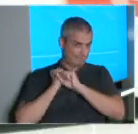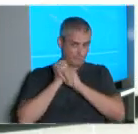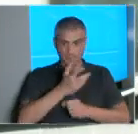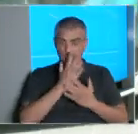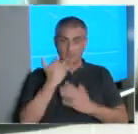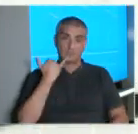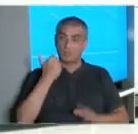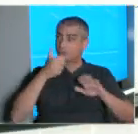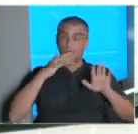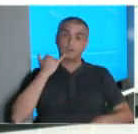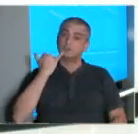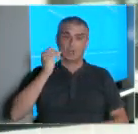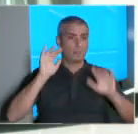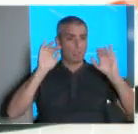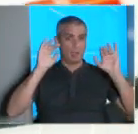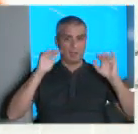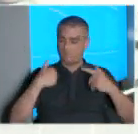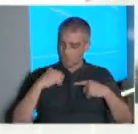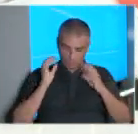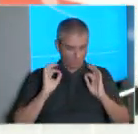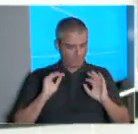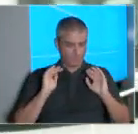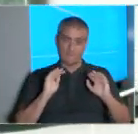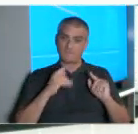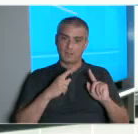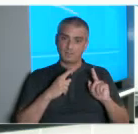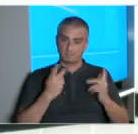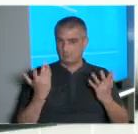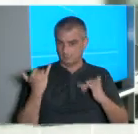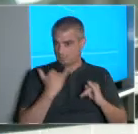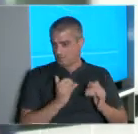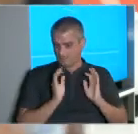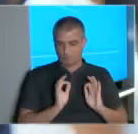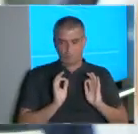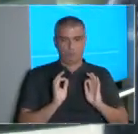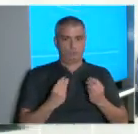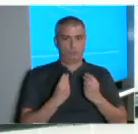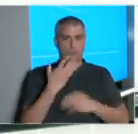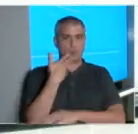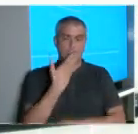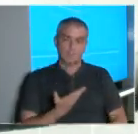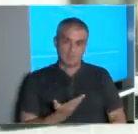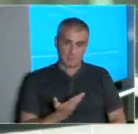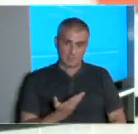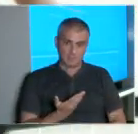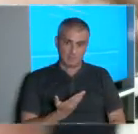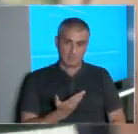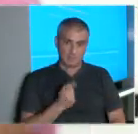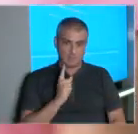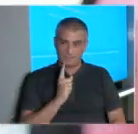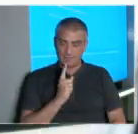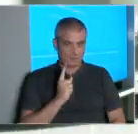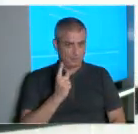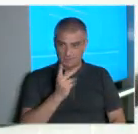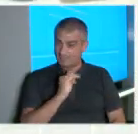צלצל אליו, אתה שומע, ברך אותו, ואנחנו באמת מברכים. זה מביא ממש משהו למדינה. אבל אני